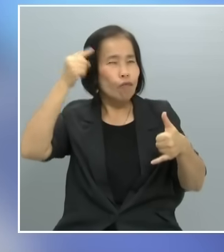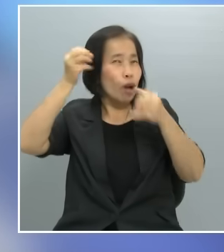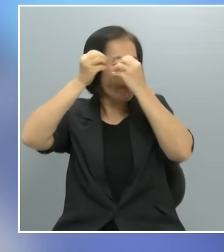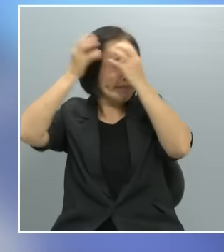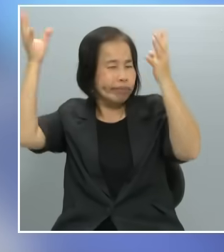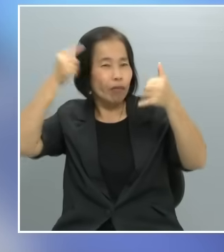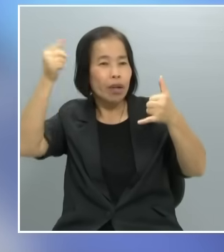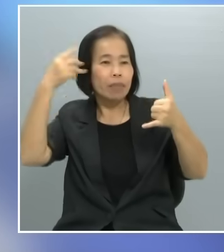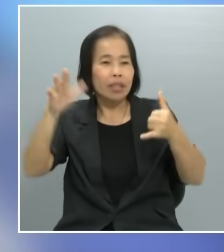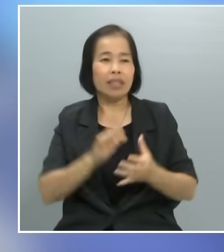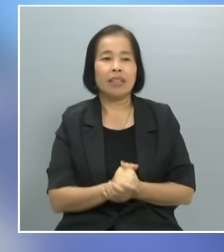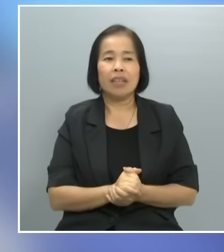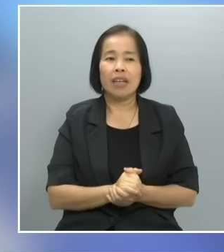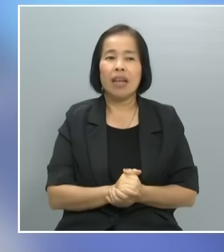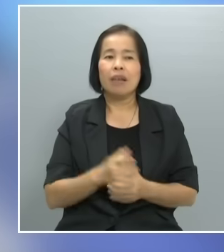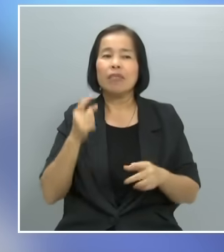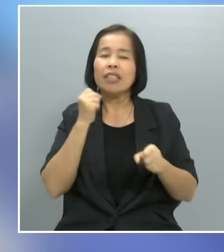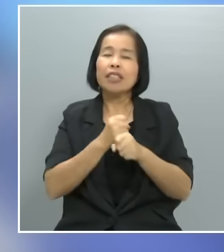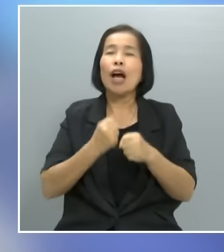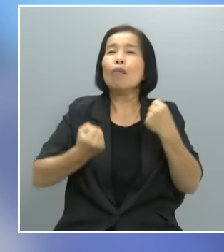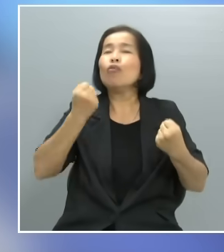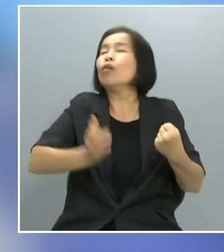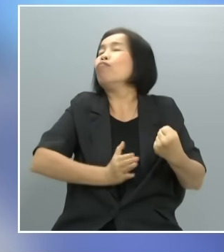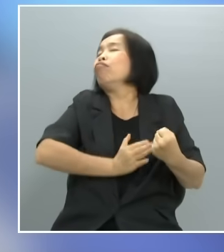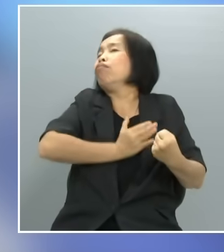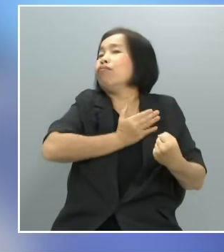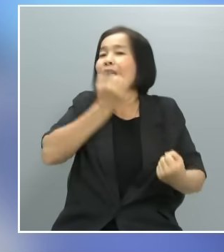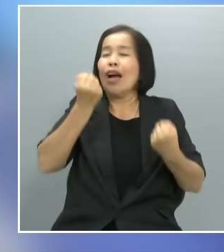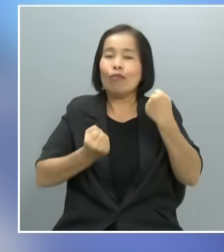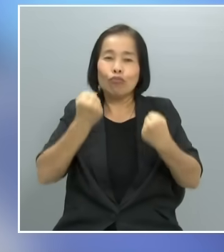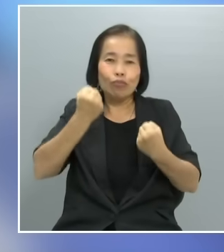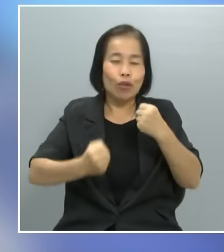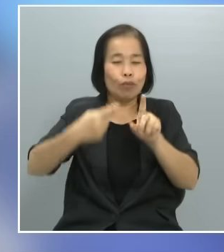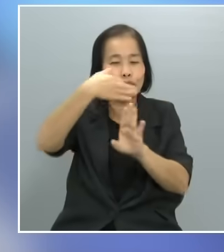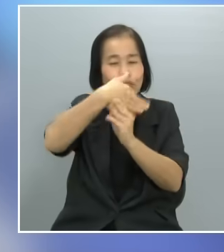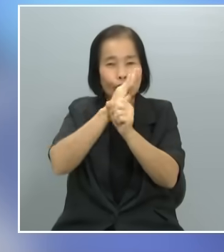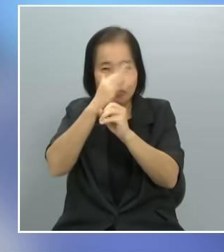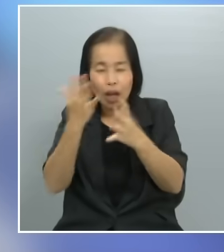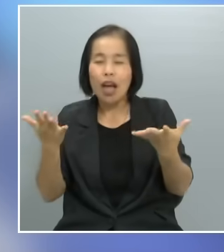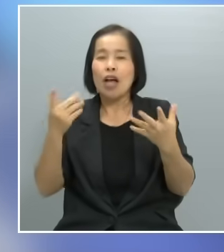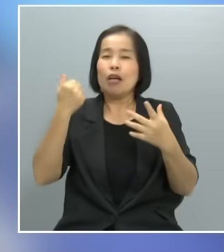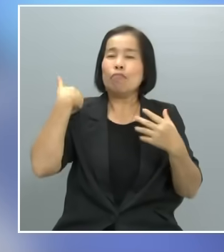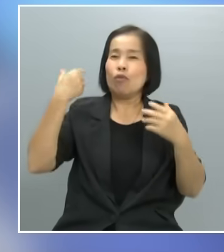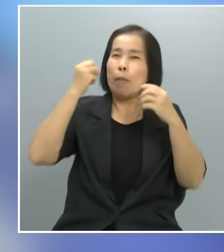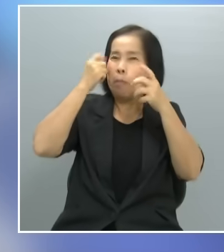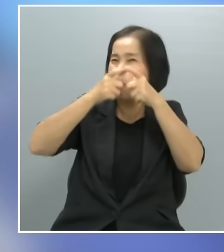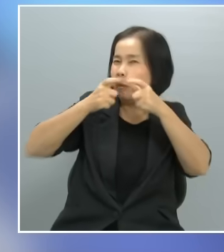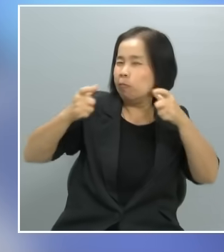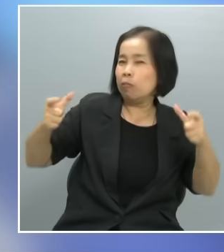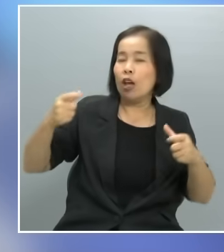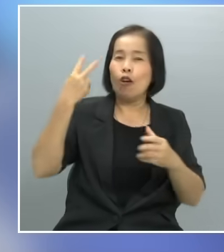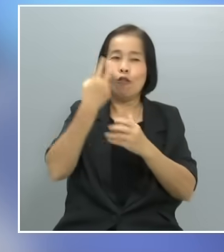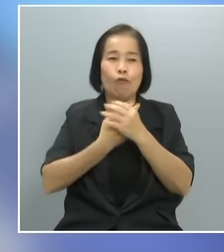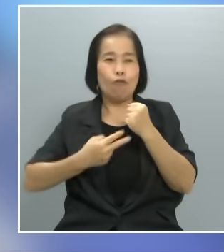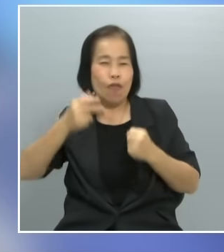ลยคุณต้องฝันว่าคุณขับปอร์เช่นะคุณขับเบนซ์ขับ BM นะคุณต้องมีคฤหาสน์หลังใหญ่นะคุณต้องมีแฟนที่ดีคุณต้องได้ไป